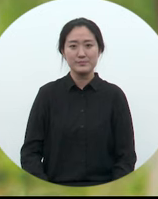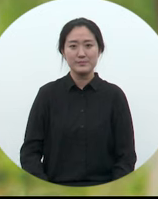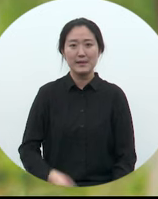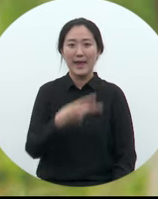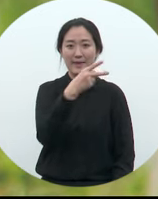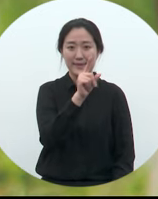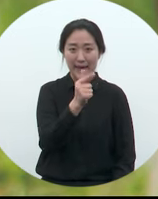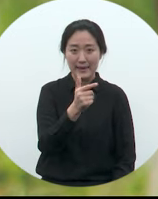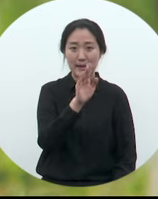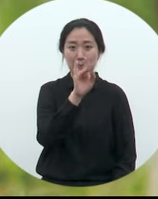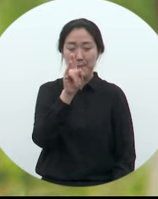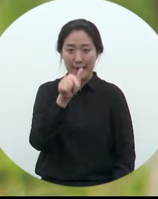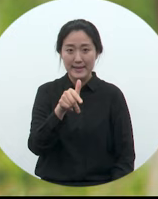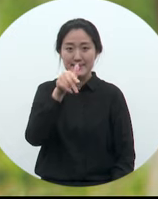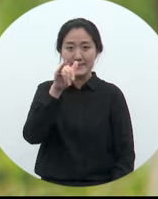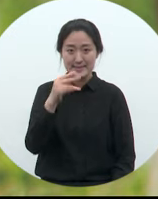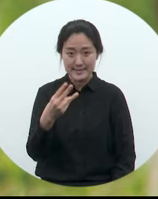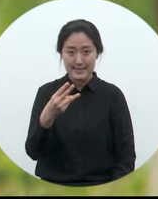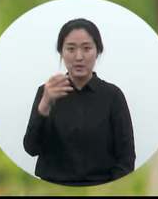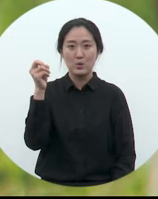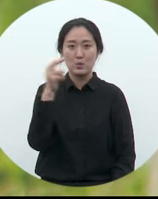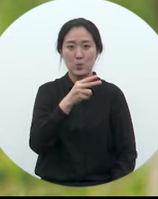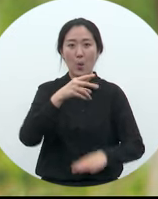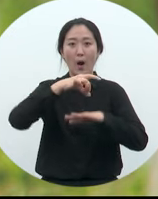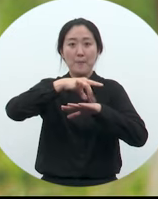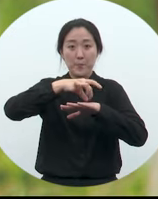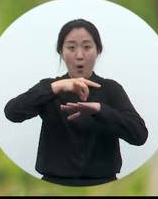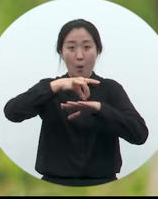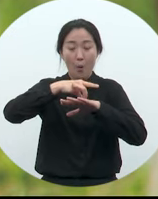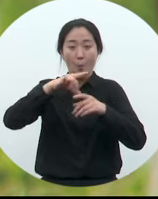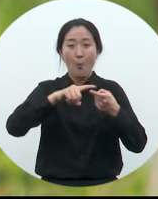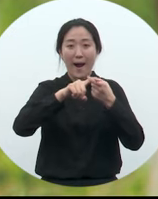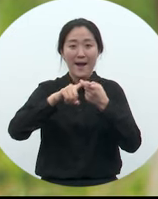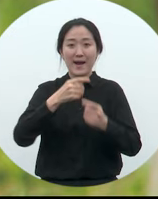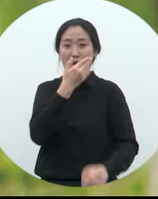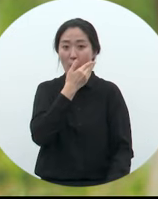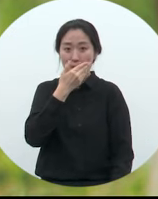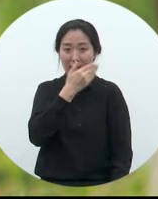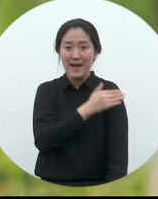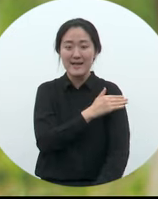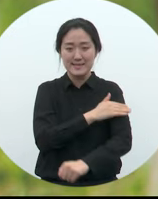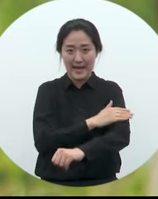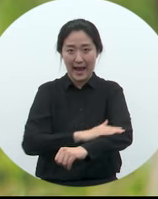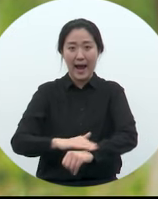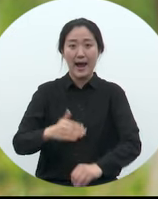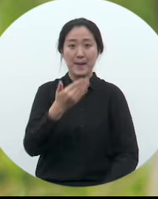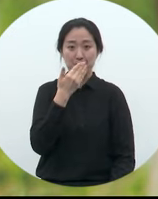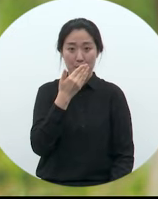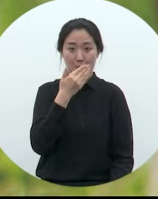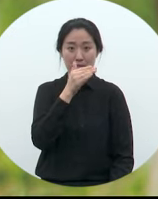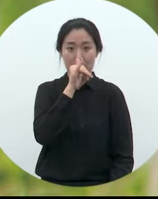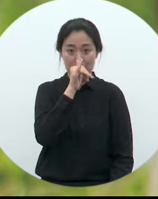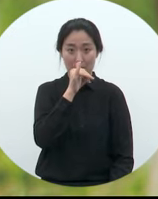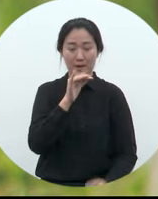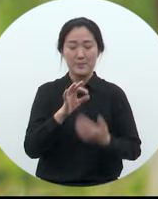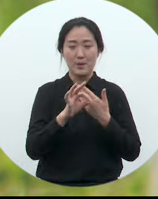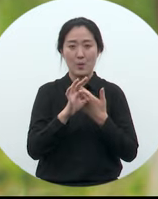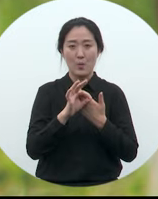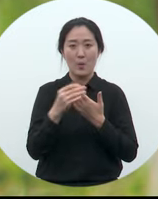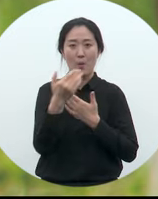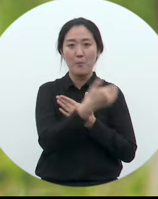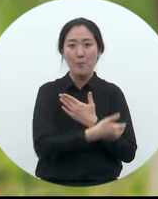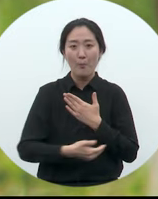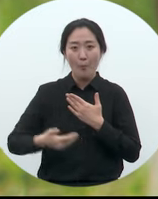성장 호르몬을 구성하는 단백질을 잘 먹는다거나, 또 뼈와 관련되어 있는 칼슘을 잘 섭취하는 것, 이 칼슘